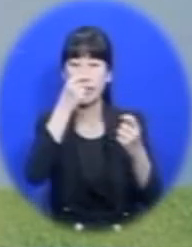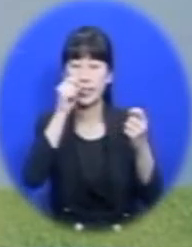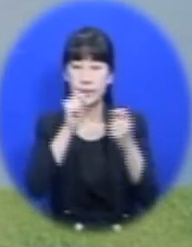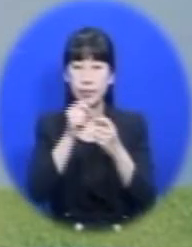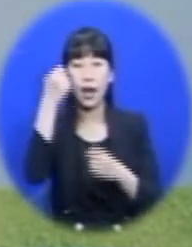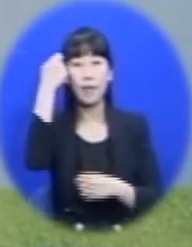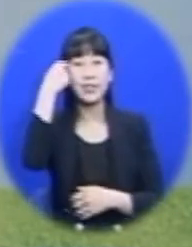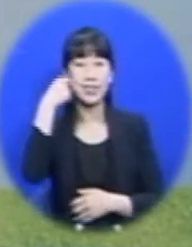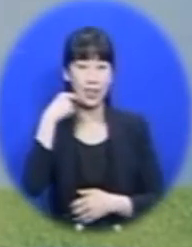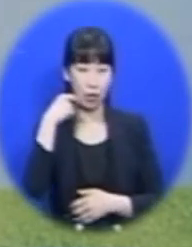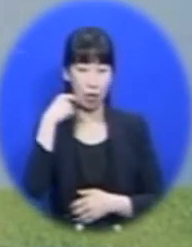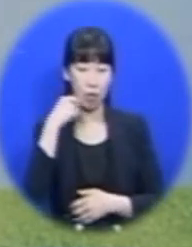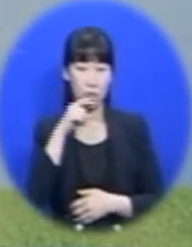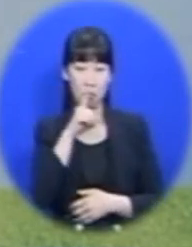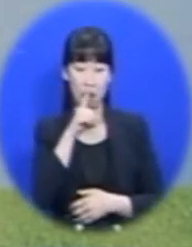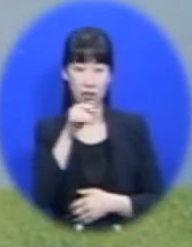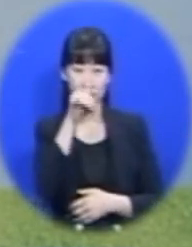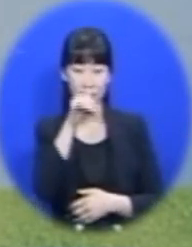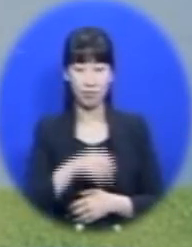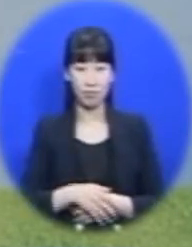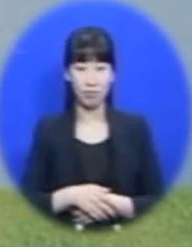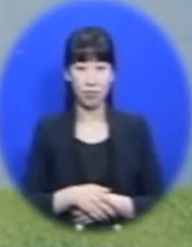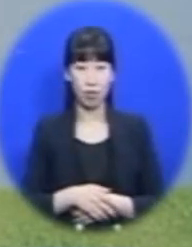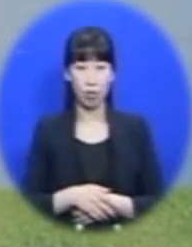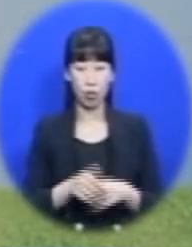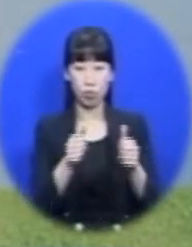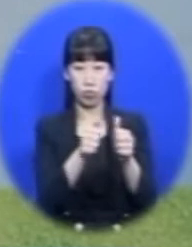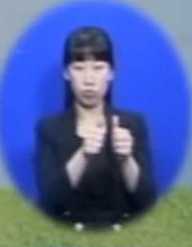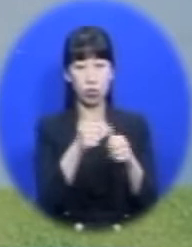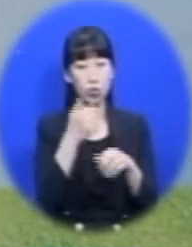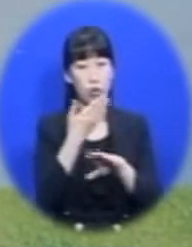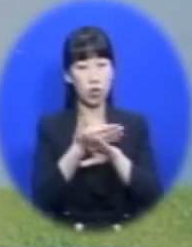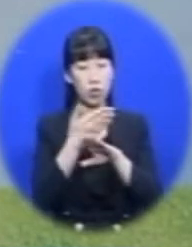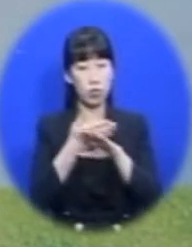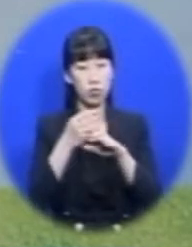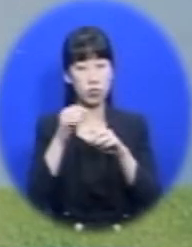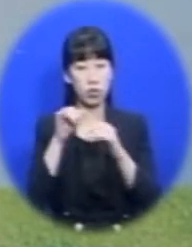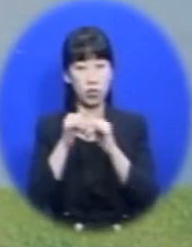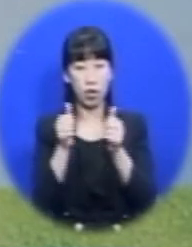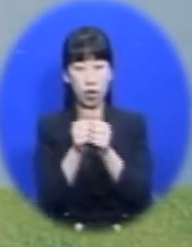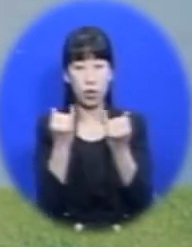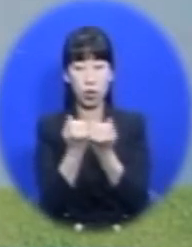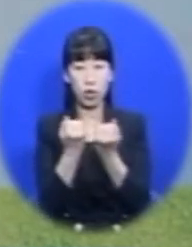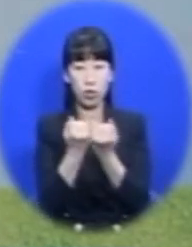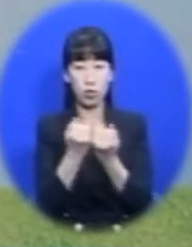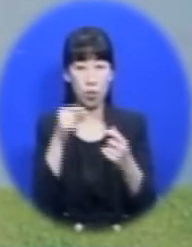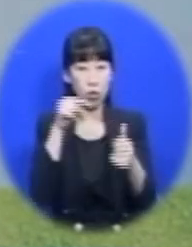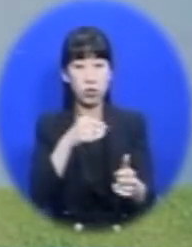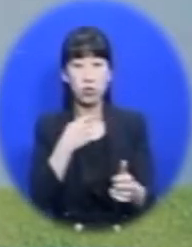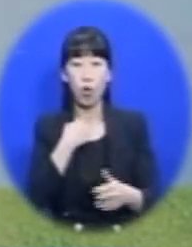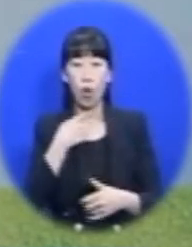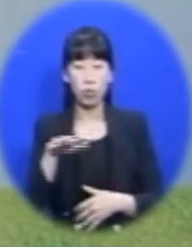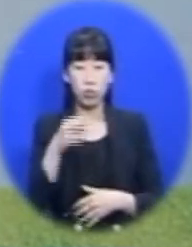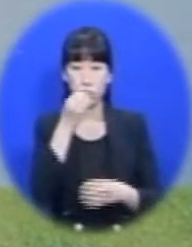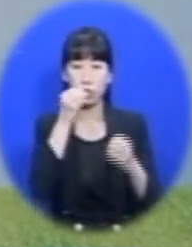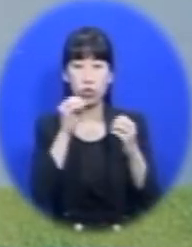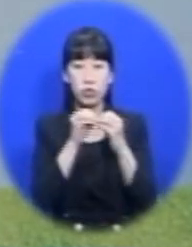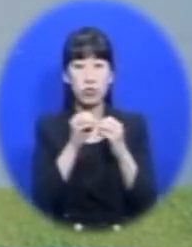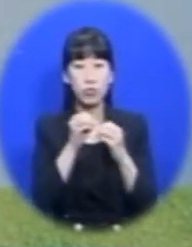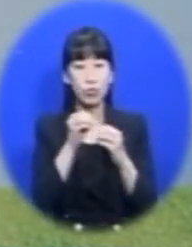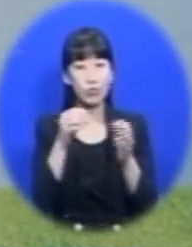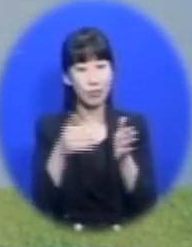느꼈다는 거예요. 일부 남녀는 시키지도 않았는데 키스까지 했다는 거예요. 눈 쳐다보는